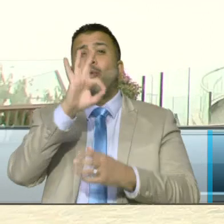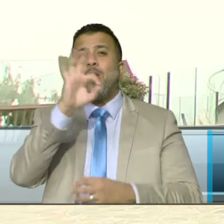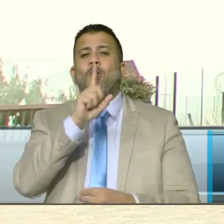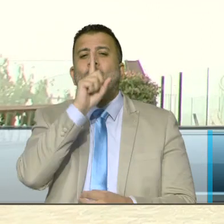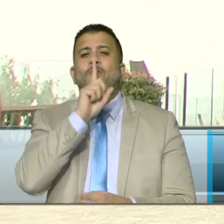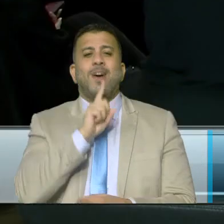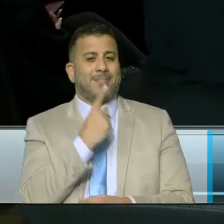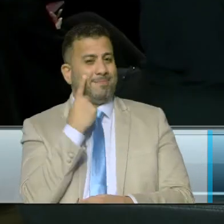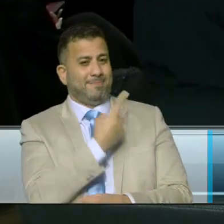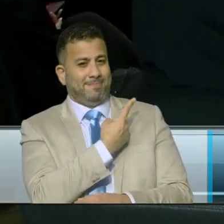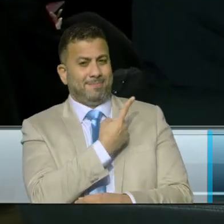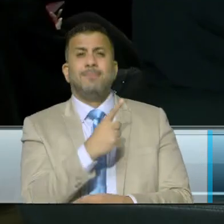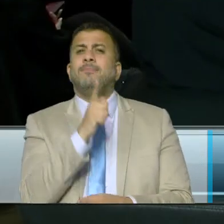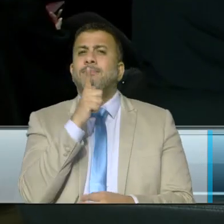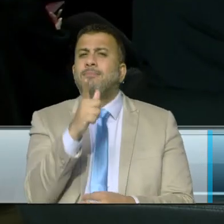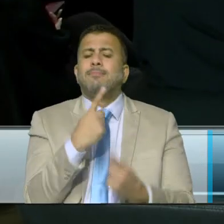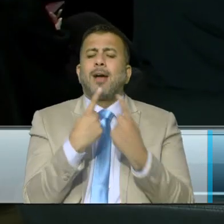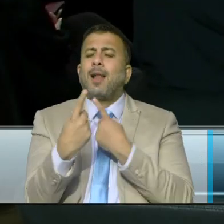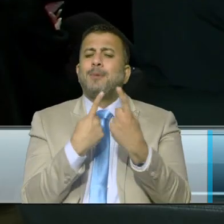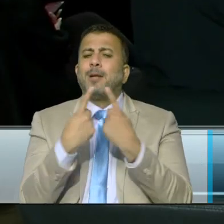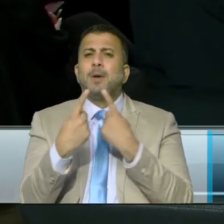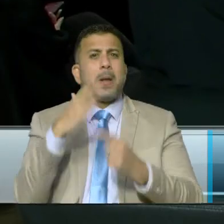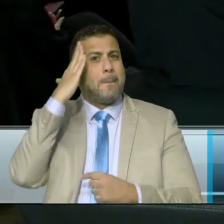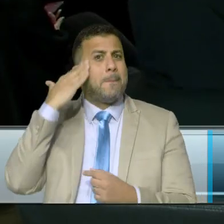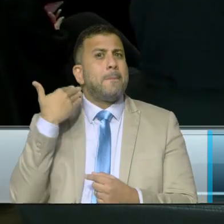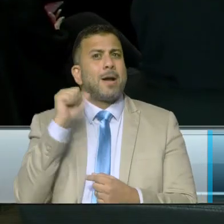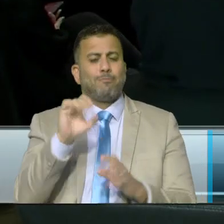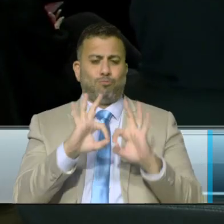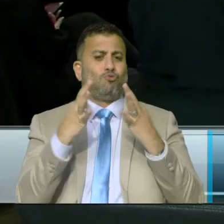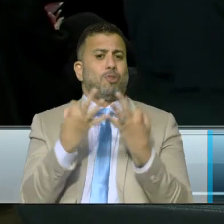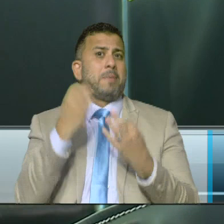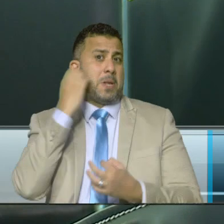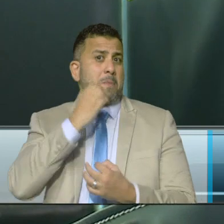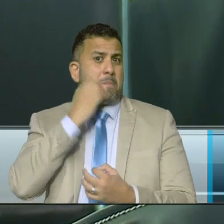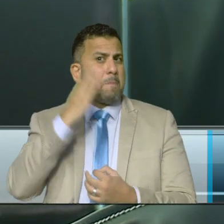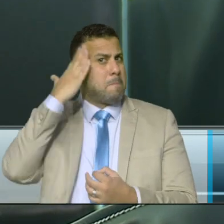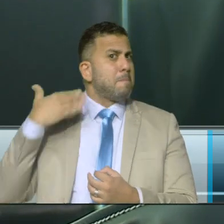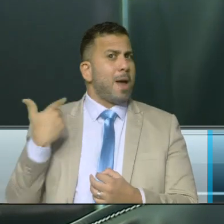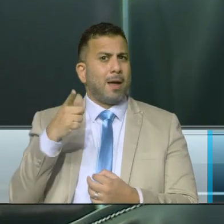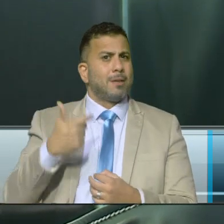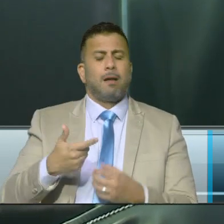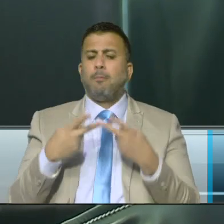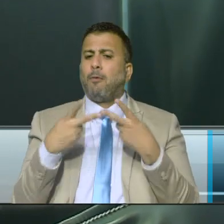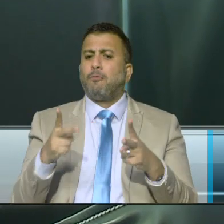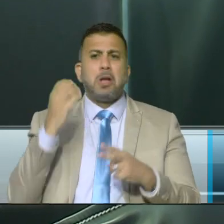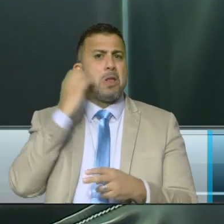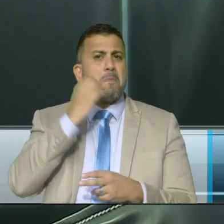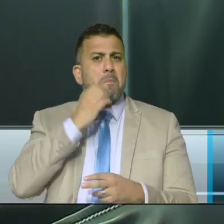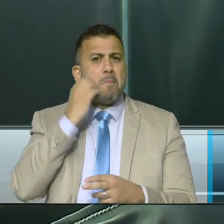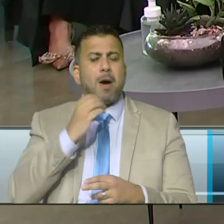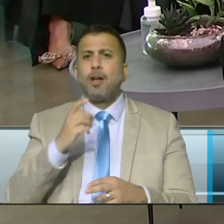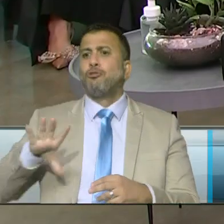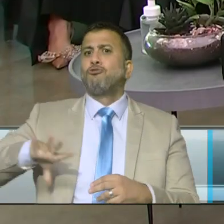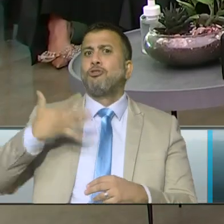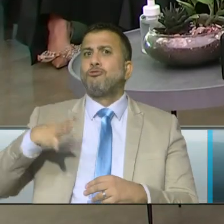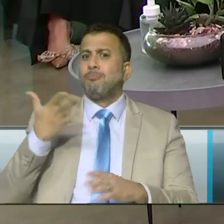خرفكان، وتحدثت فيها حول دور المرأة في مجتمع الإمارات والفرص التي أتاحتها الدولة وقيادتها